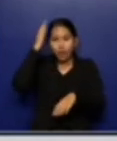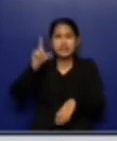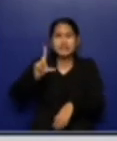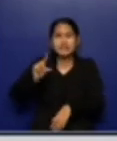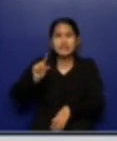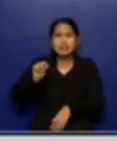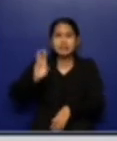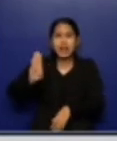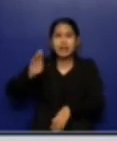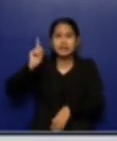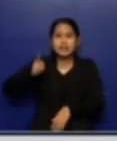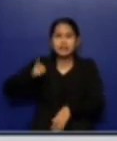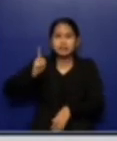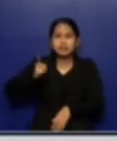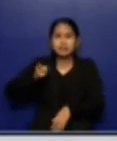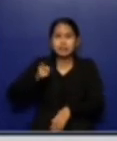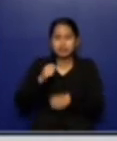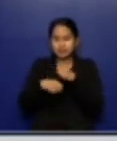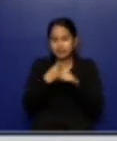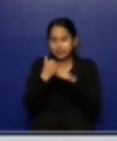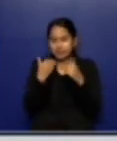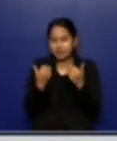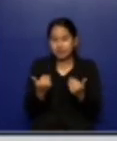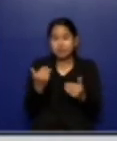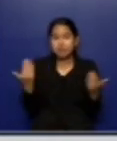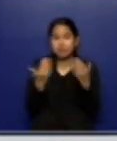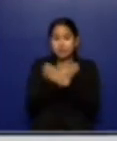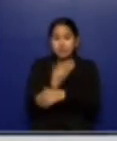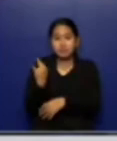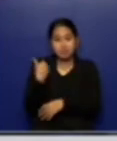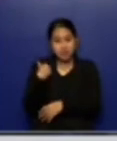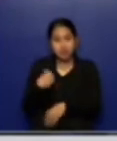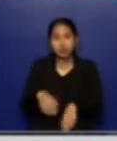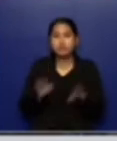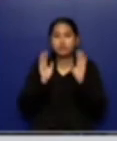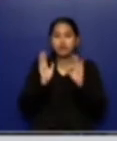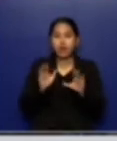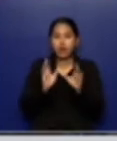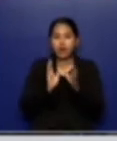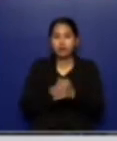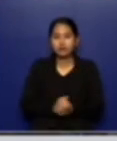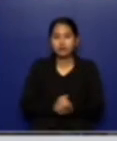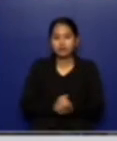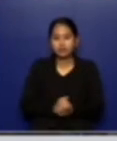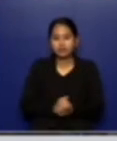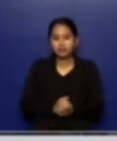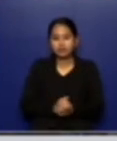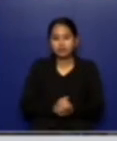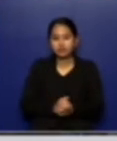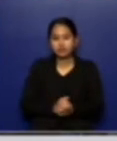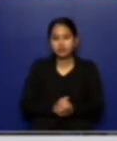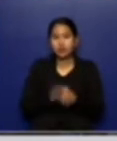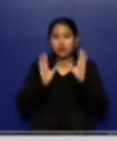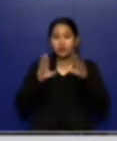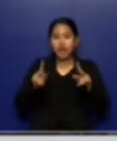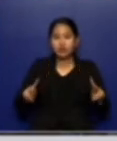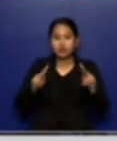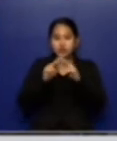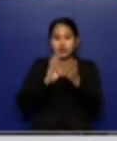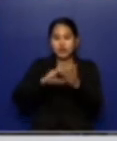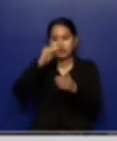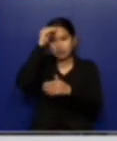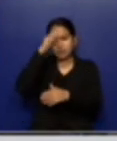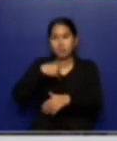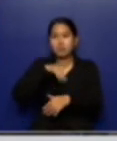เดิมที่ผมสอบถามนะครับปีนี้คงจะมีอะไรเปลี่ยนแปลงบ้างเป็นฝากข้อคิดไว้สำหรับกระทรวงศึกษาธิการผมต้องถามทวงอยู่นี่นะครับ